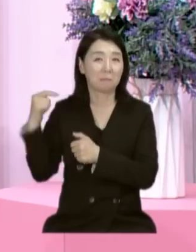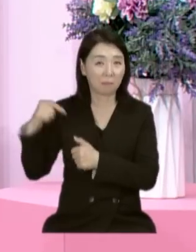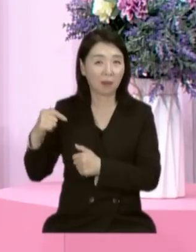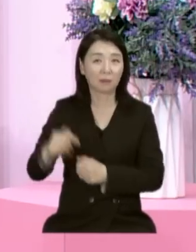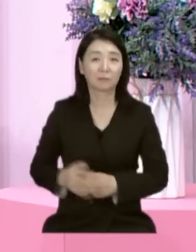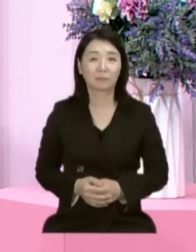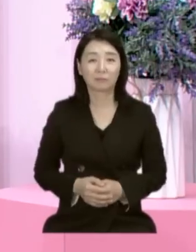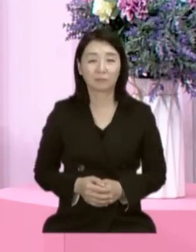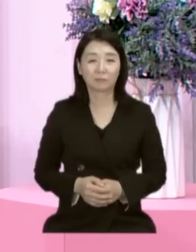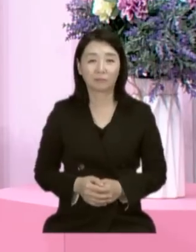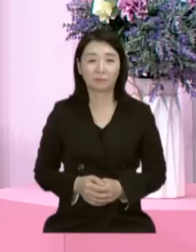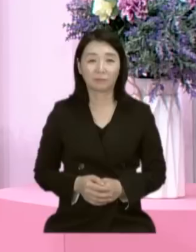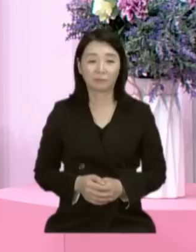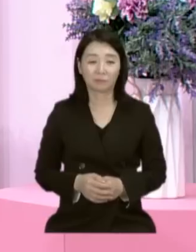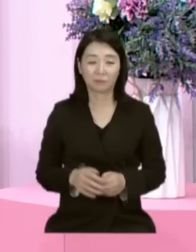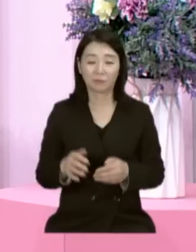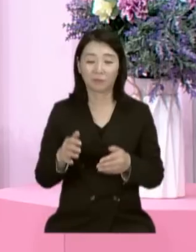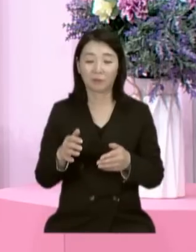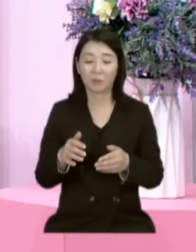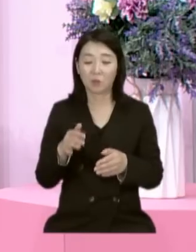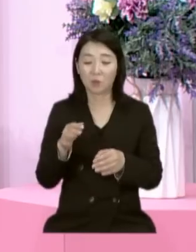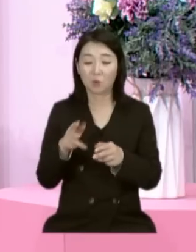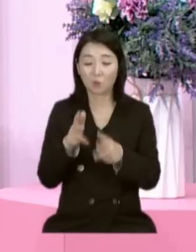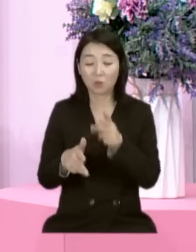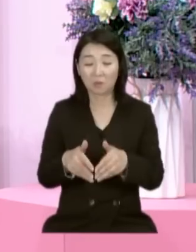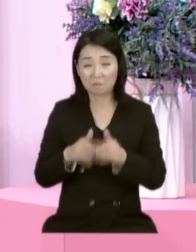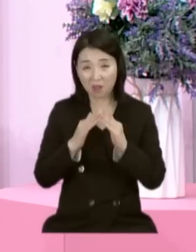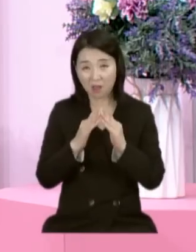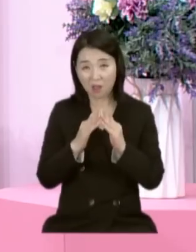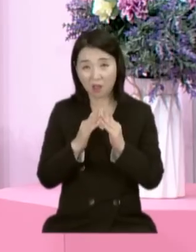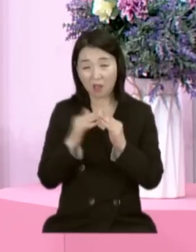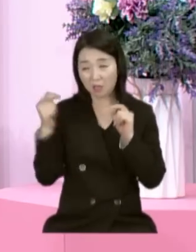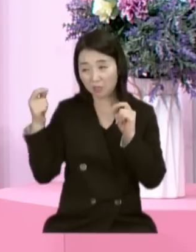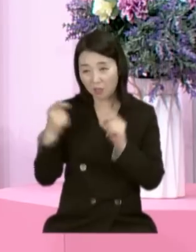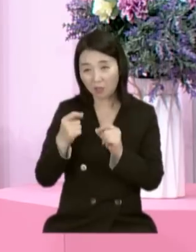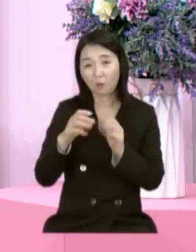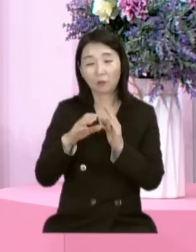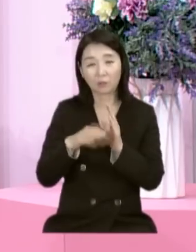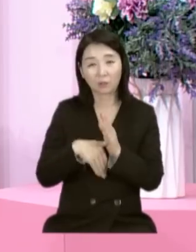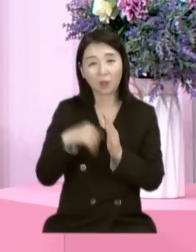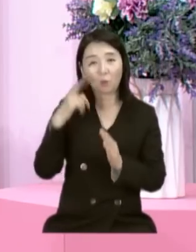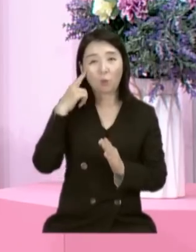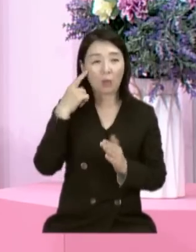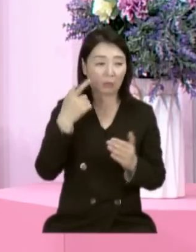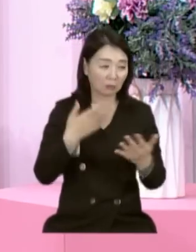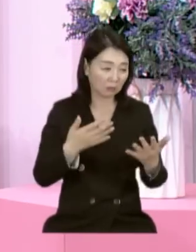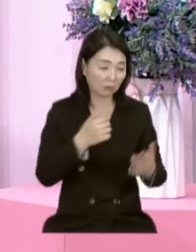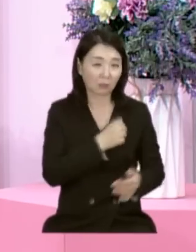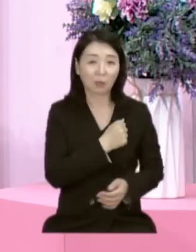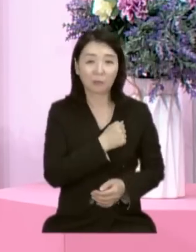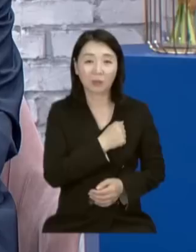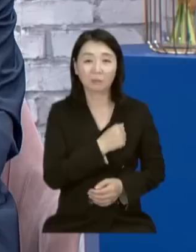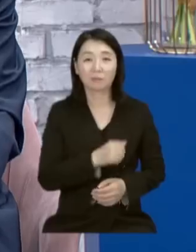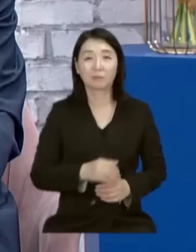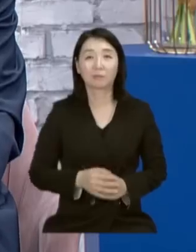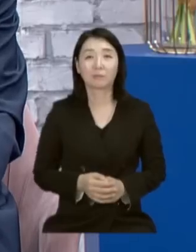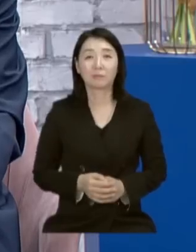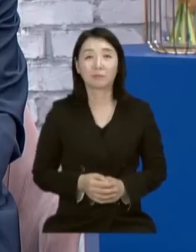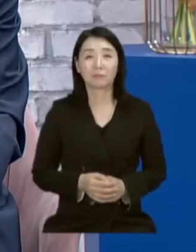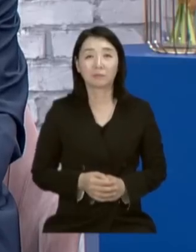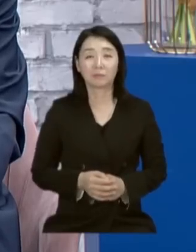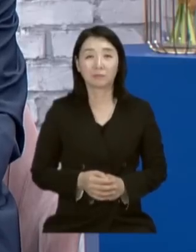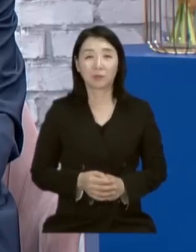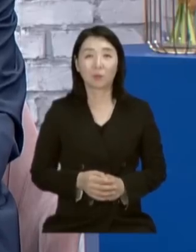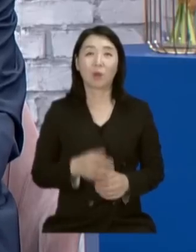하시더라고요. 그래서 창업을 앞두고 솔직히 뭐 좀 갑갑하지 않습니까? 막연하지 않습니까? 예, 예.